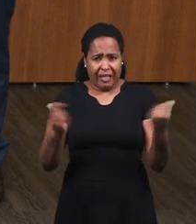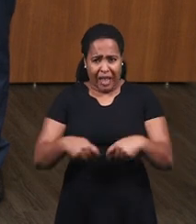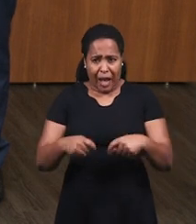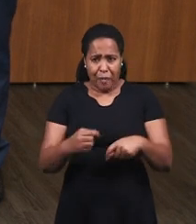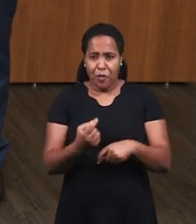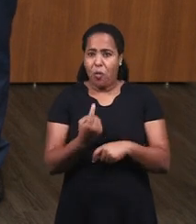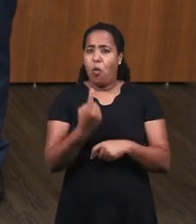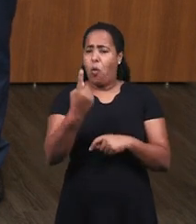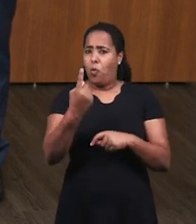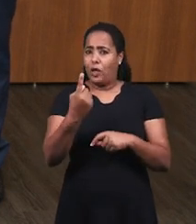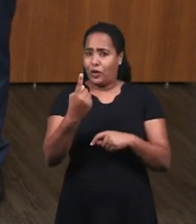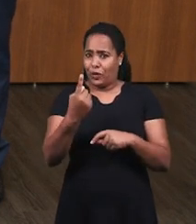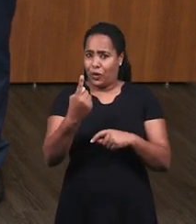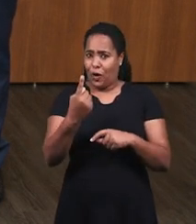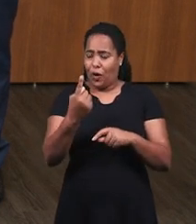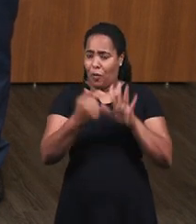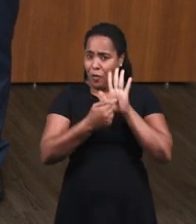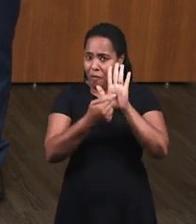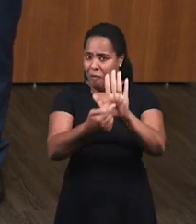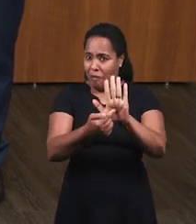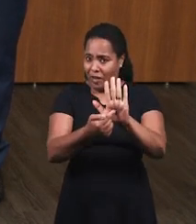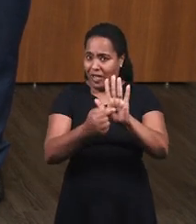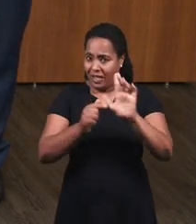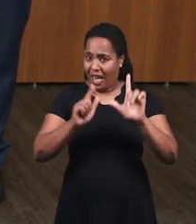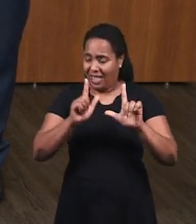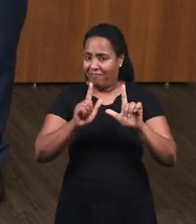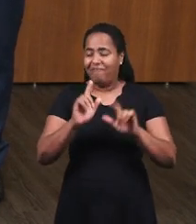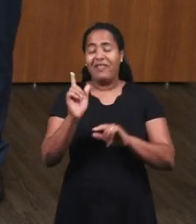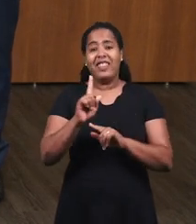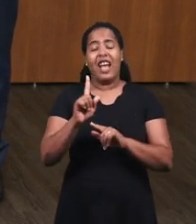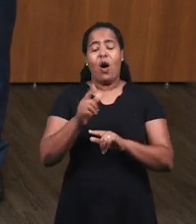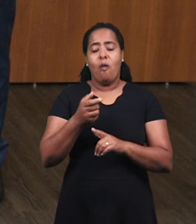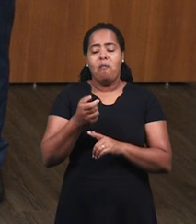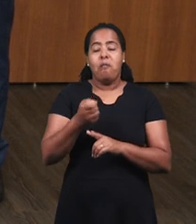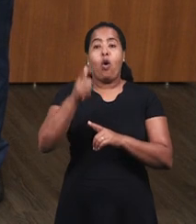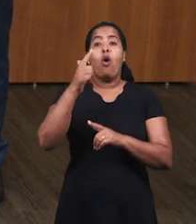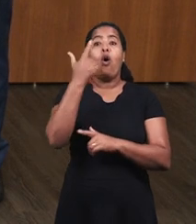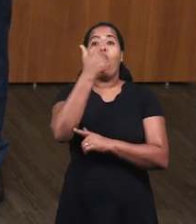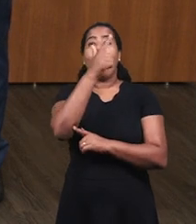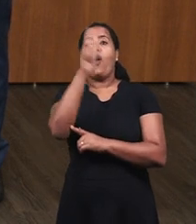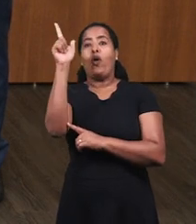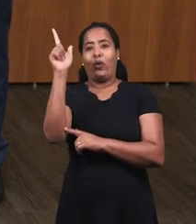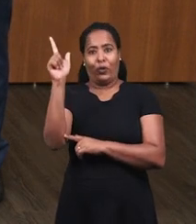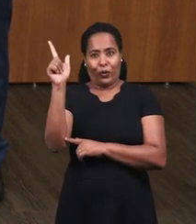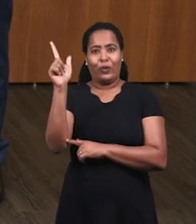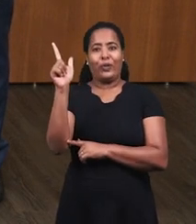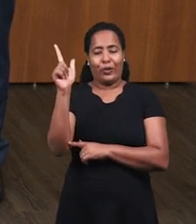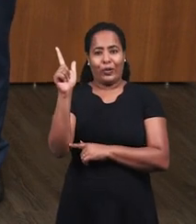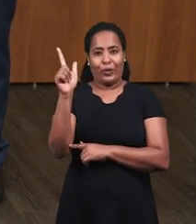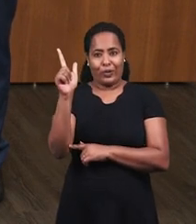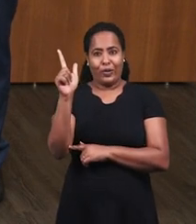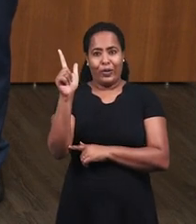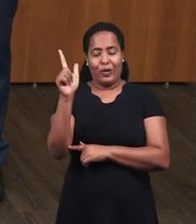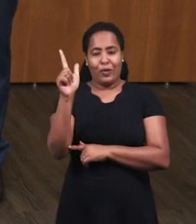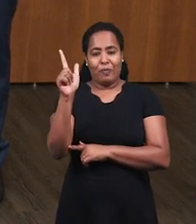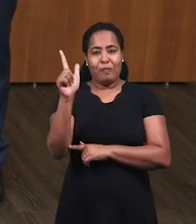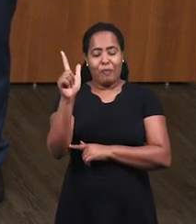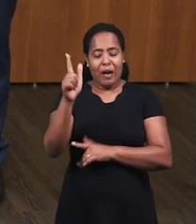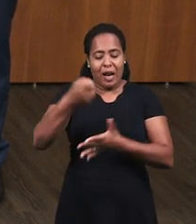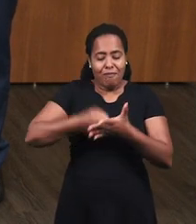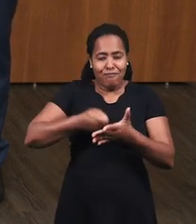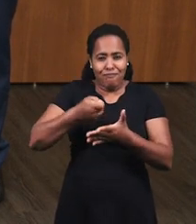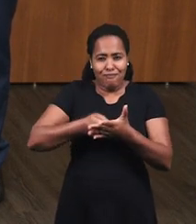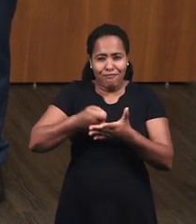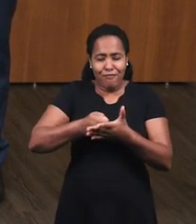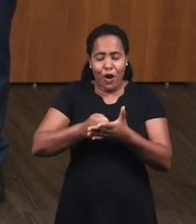de parler de tout le sujet dans une seule programmation. Pour cela, nous allons faire d'autres programmations pour